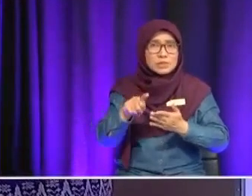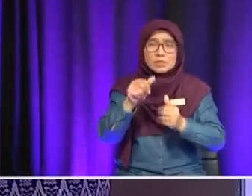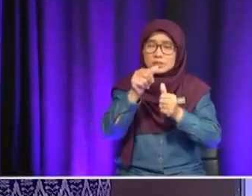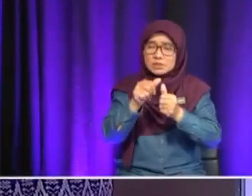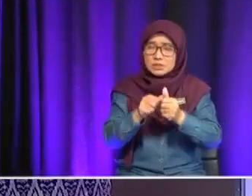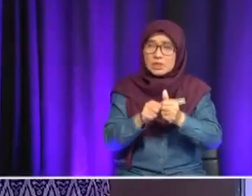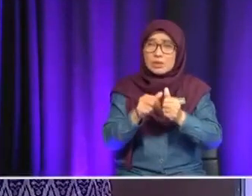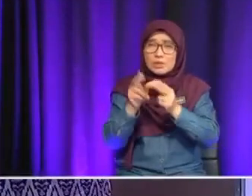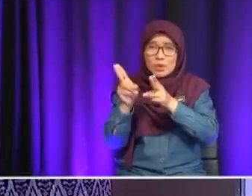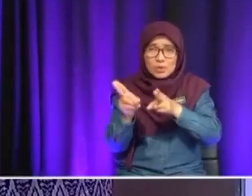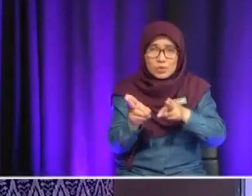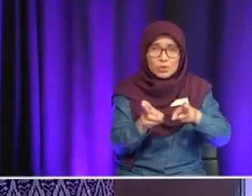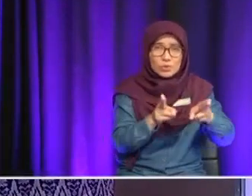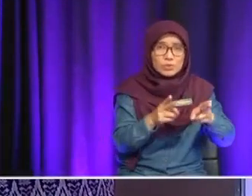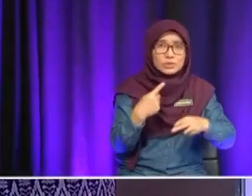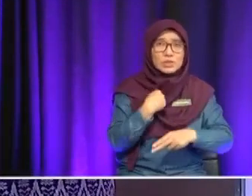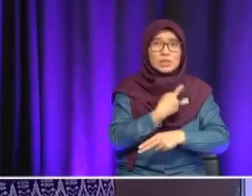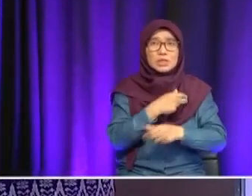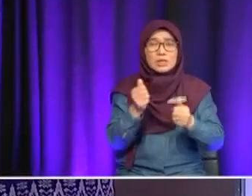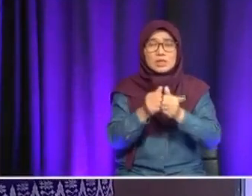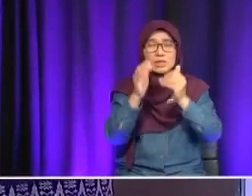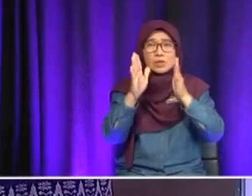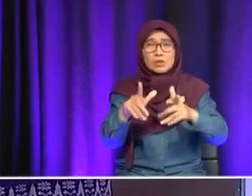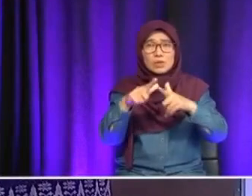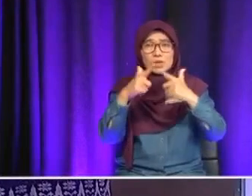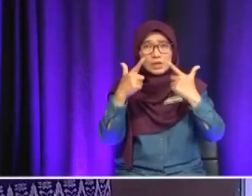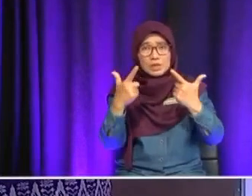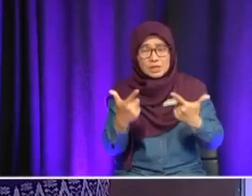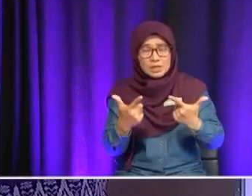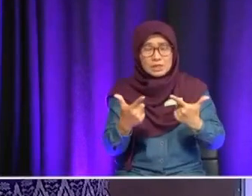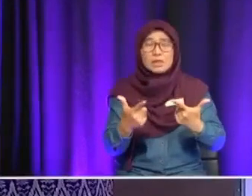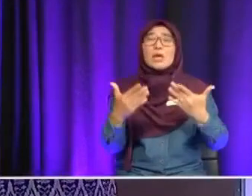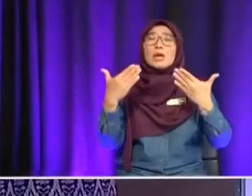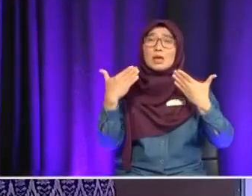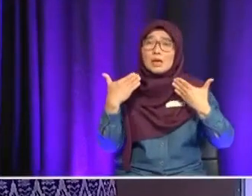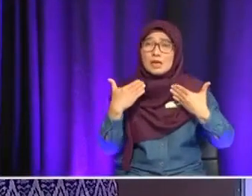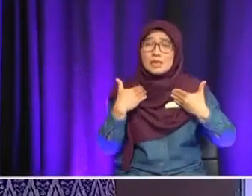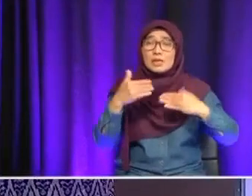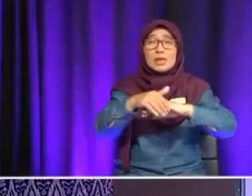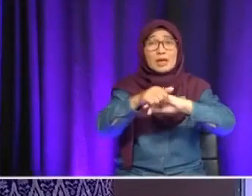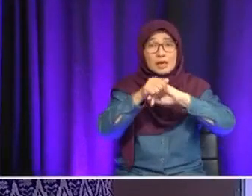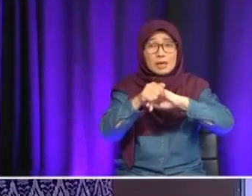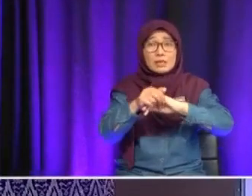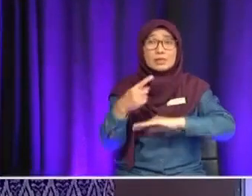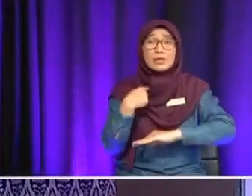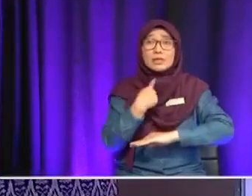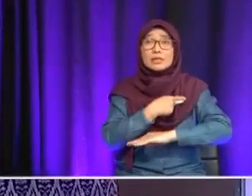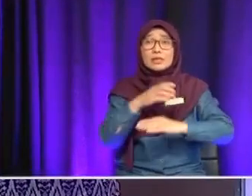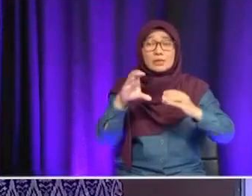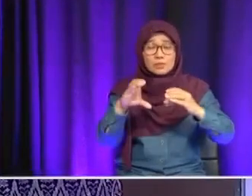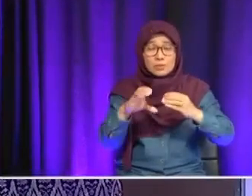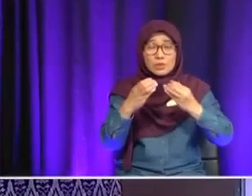dengan orang lain. Sebenarnya kita ada melaksanakan jenis-jenis akad yang tertentu. Maka